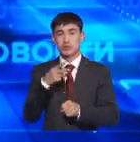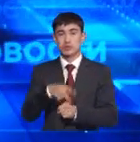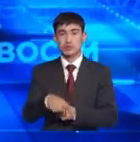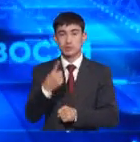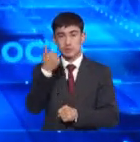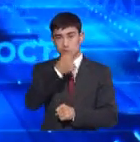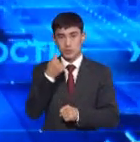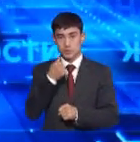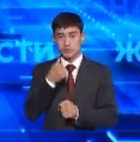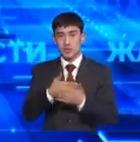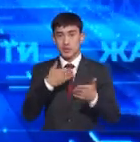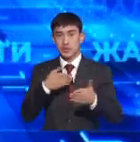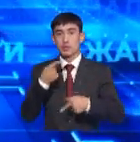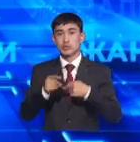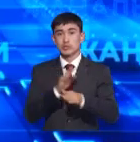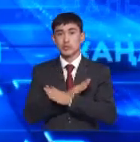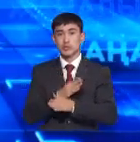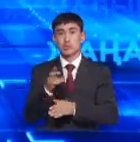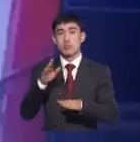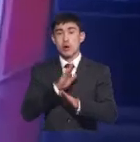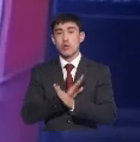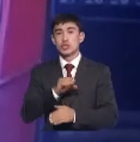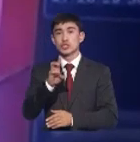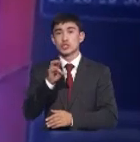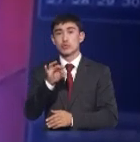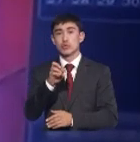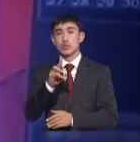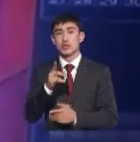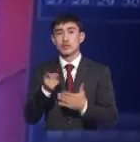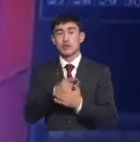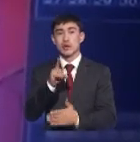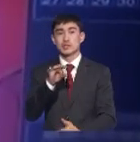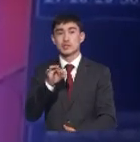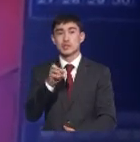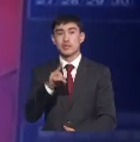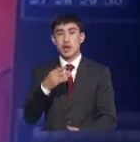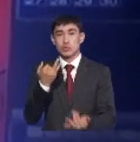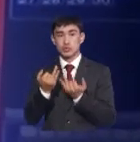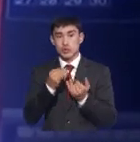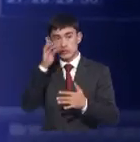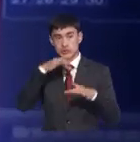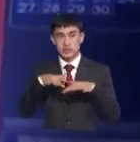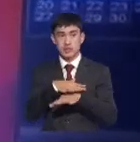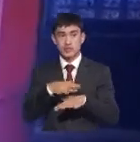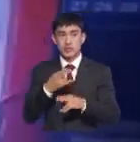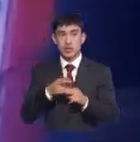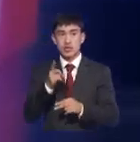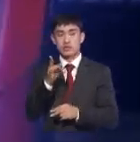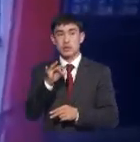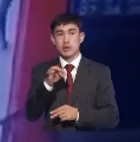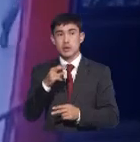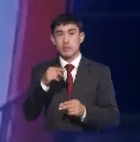2021 году ранее после смерти покойного щер зата Булата имя Хасана горячо обсуждалось в стране Однако касымбаев